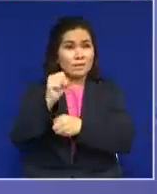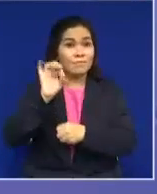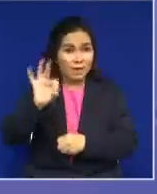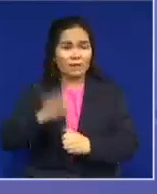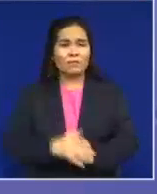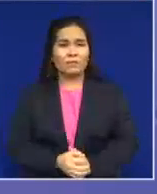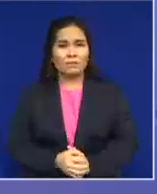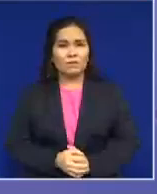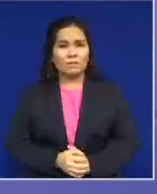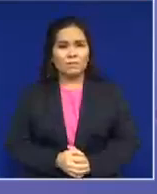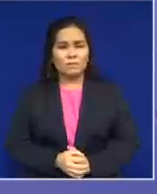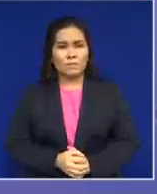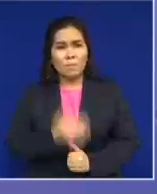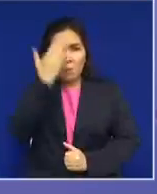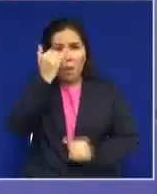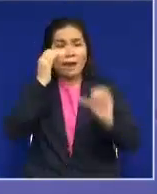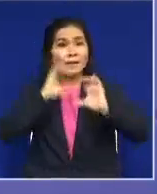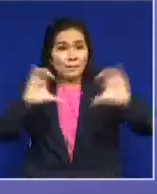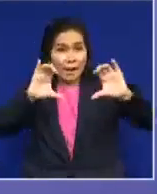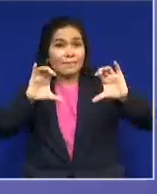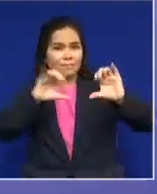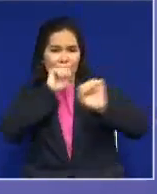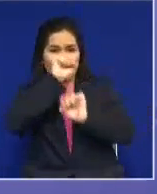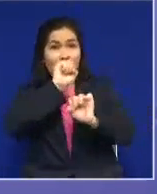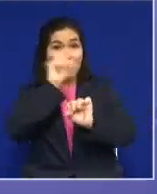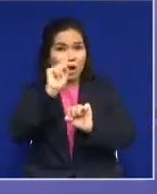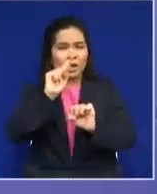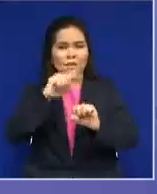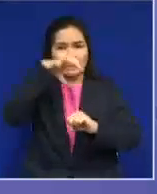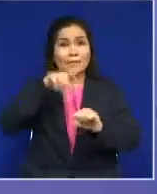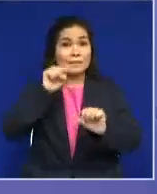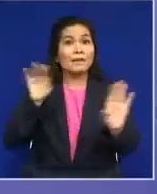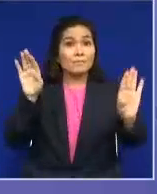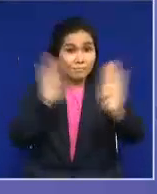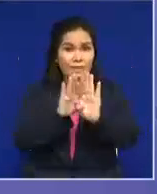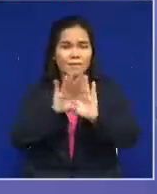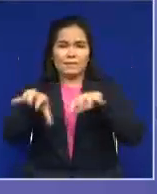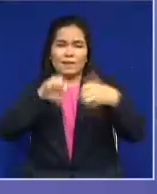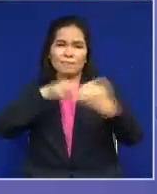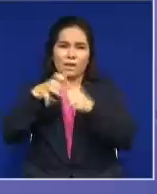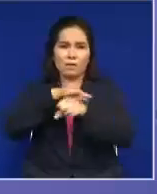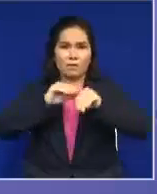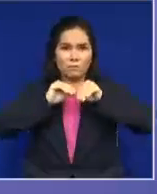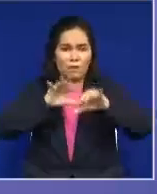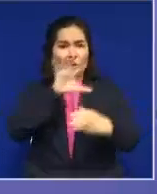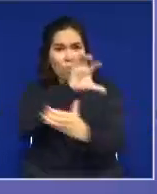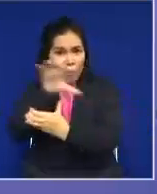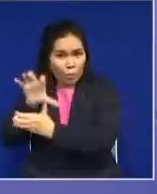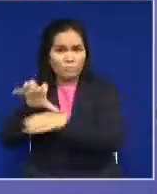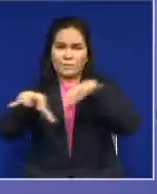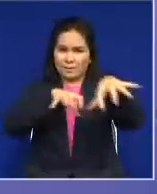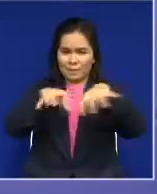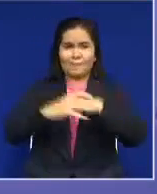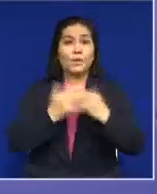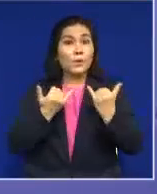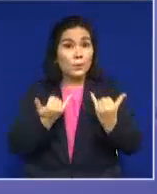มาตรการต่างๆที่ทางภาครัฐออกมาค่ะอย่างเช่นมาตรการการล็อกดาวน์เพื่อควบคุมการแพร่ระบาดของเชื้อโควิด-19แ